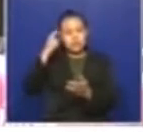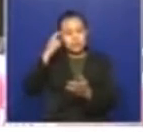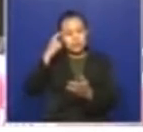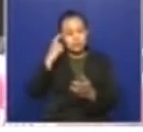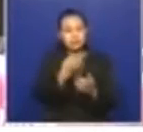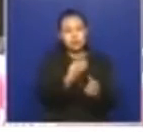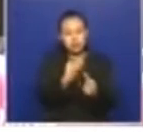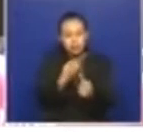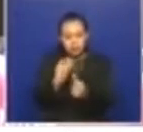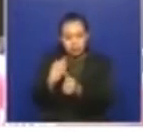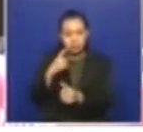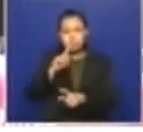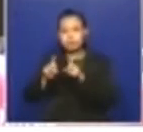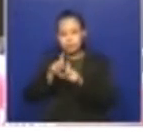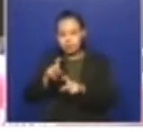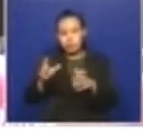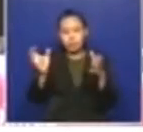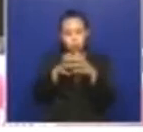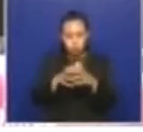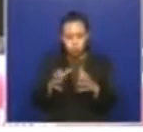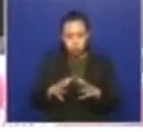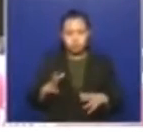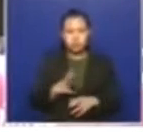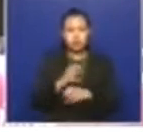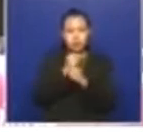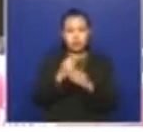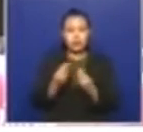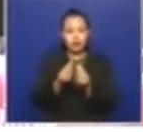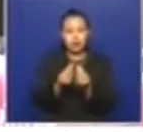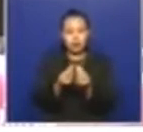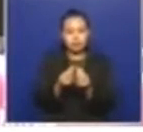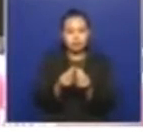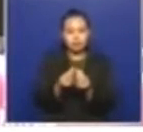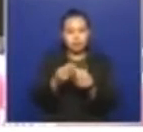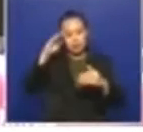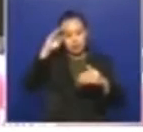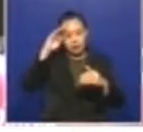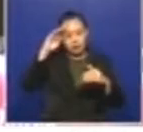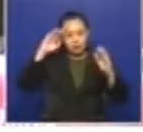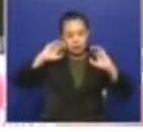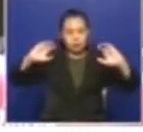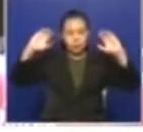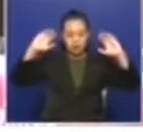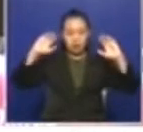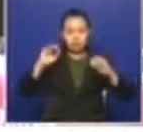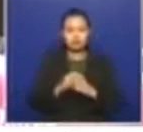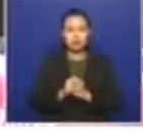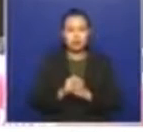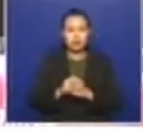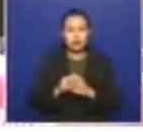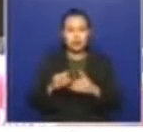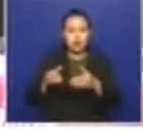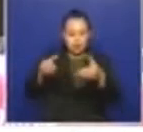นอแนะแล้วก็ข้อสักถามเพื่อประมวลให้กับรัฐบาลได้นำไปประกอบนะครับในการที่จะบริหารบ้านเมืองต่